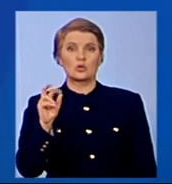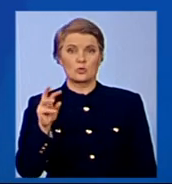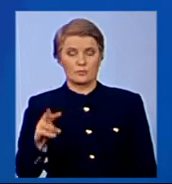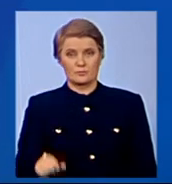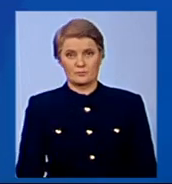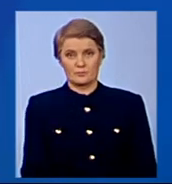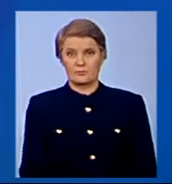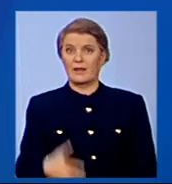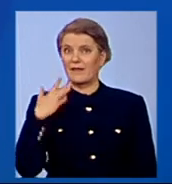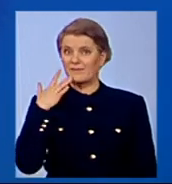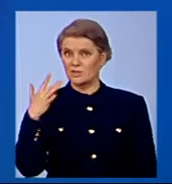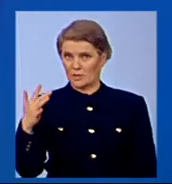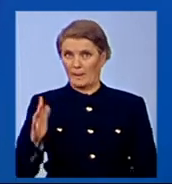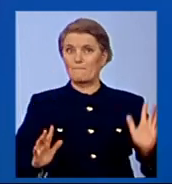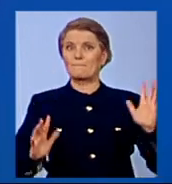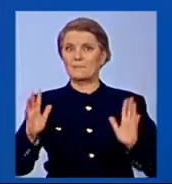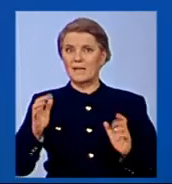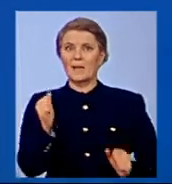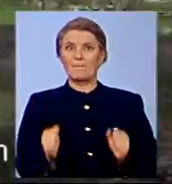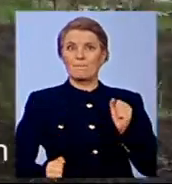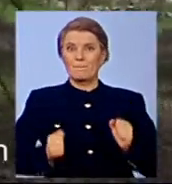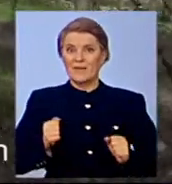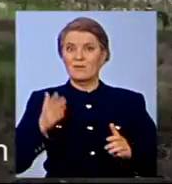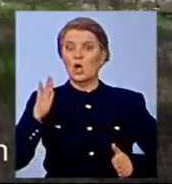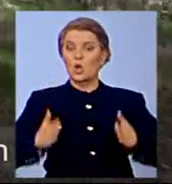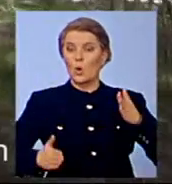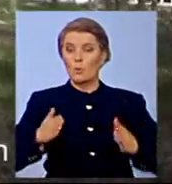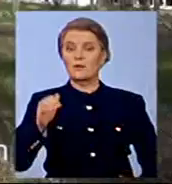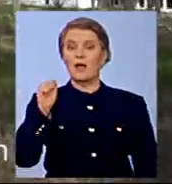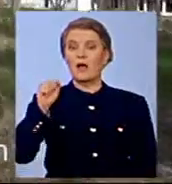У США парком пробігся робот «Атлас».